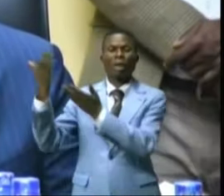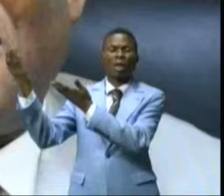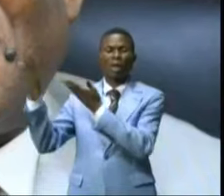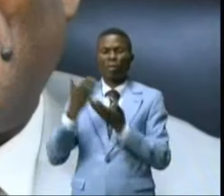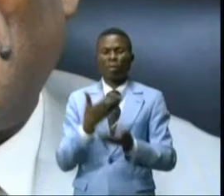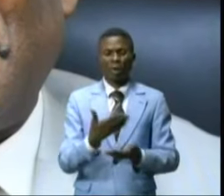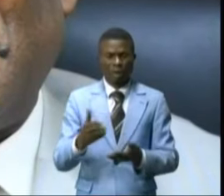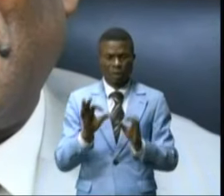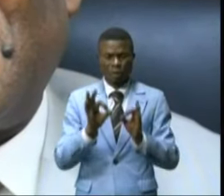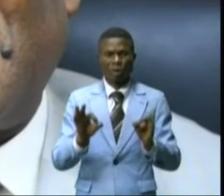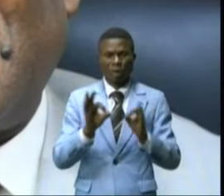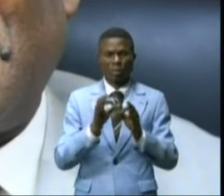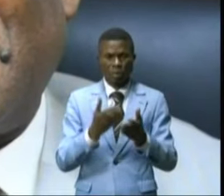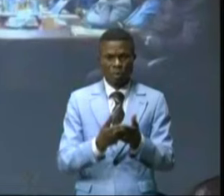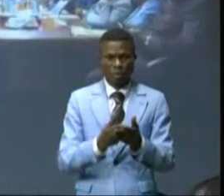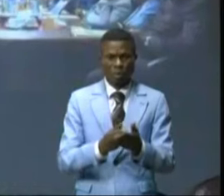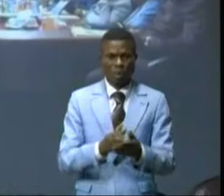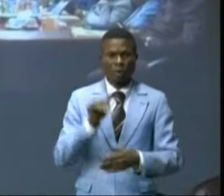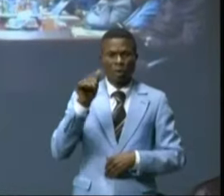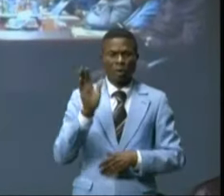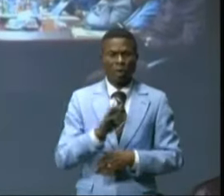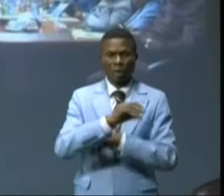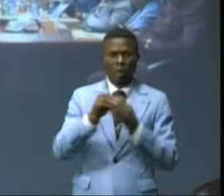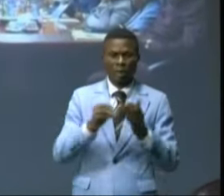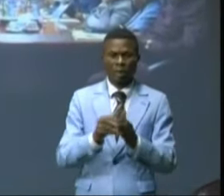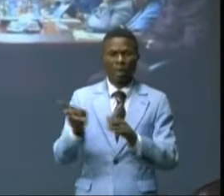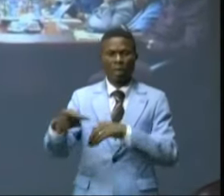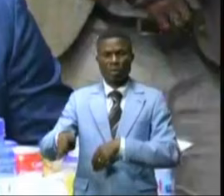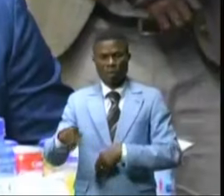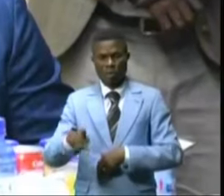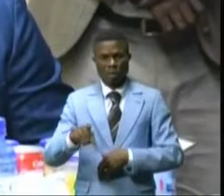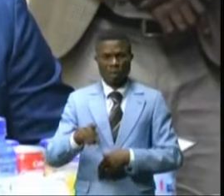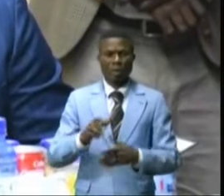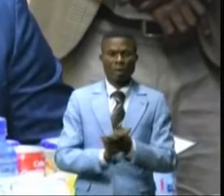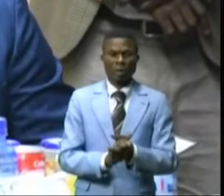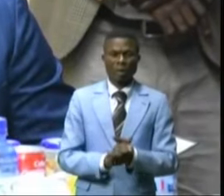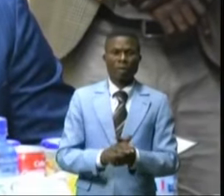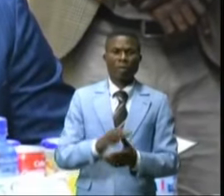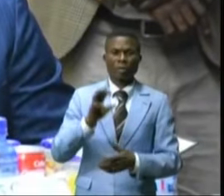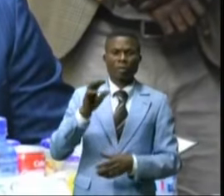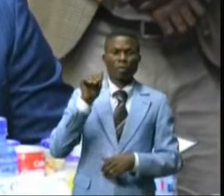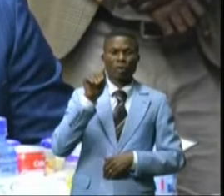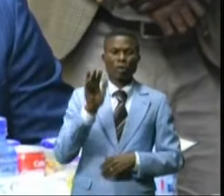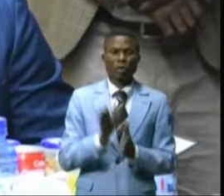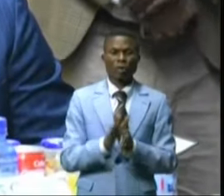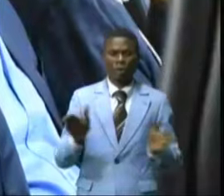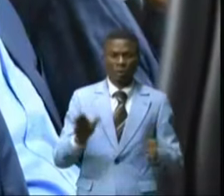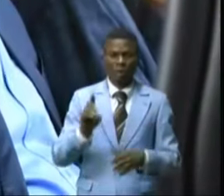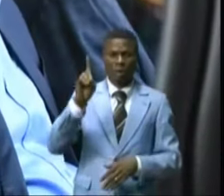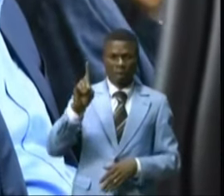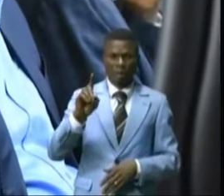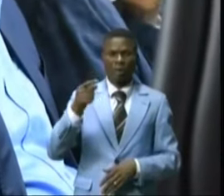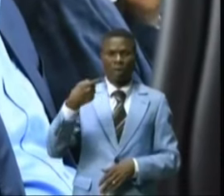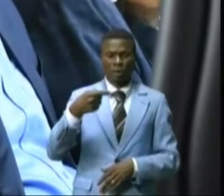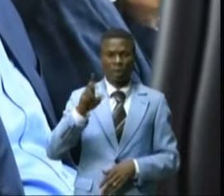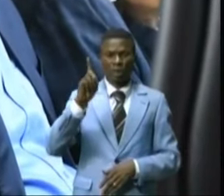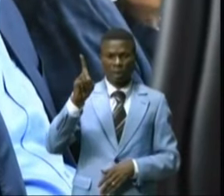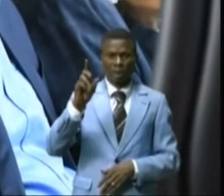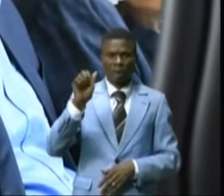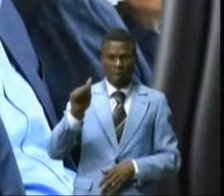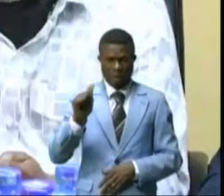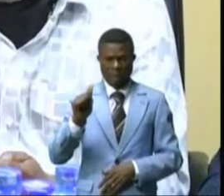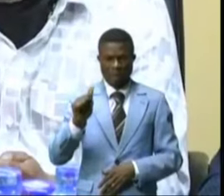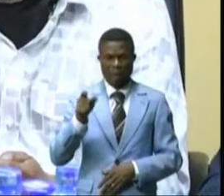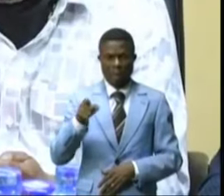activité. En face des directeurs centraux et provinciaux, Bernard Kabé-Semoussang, directeur général de la DGDA qui tient